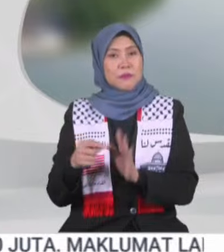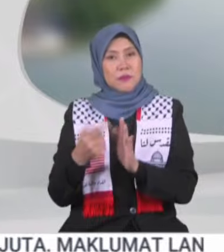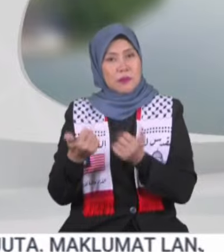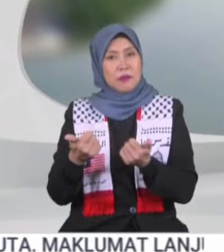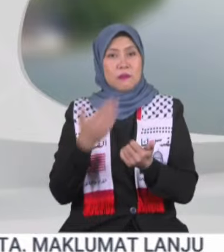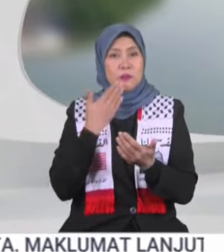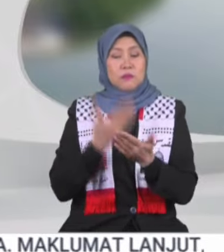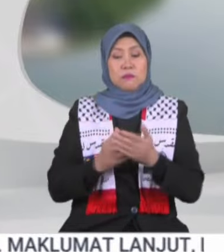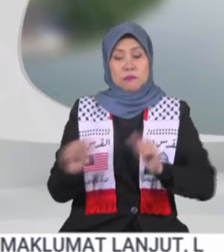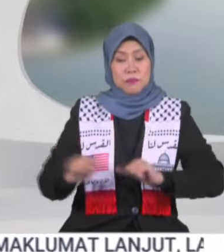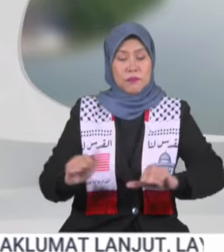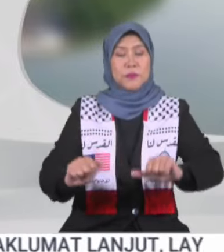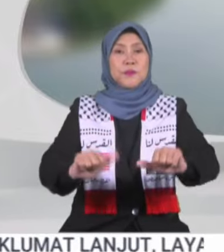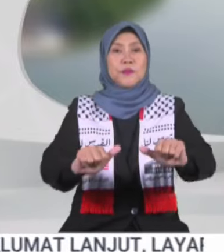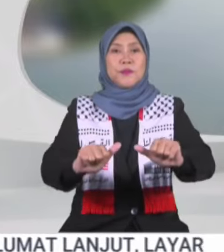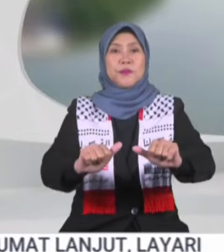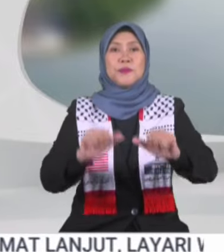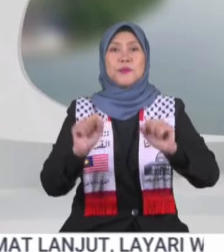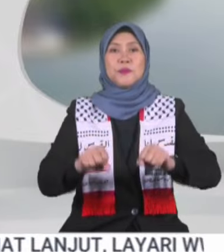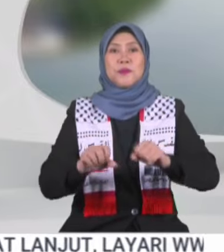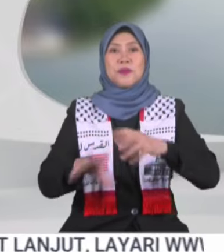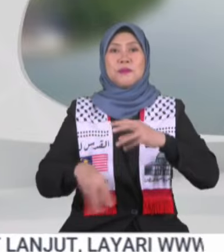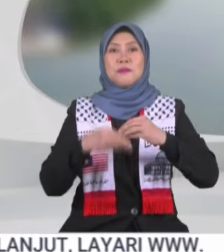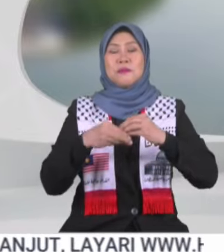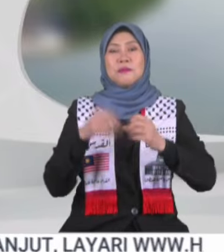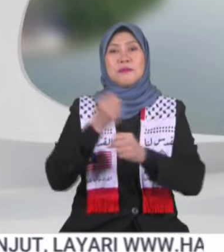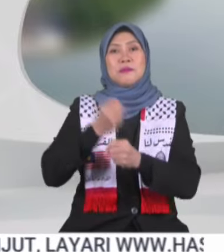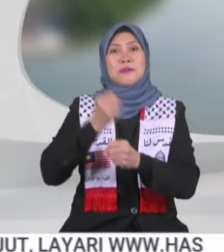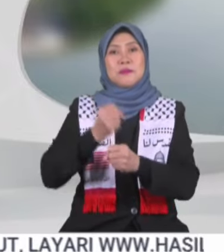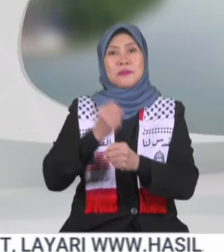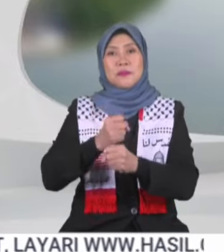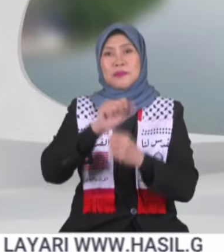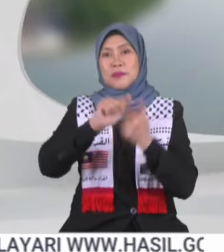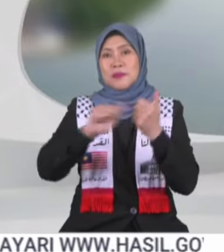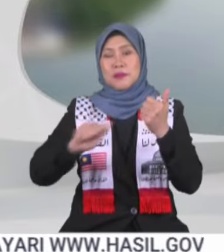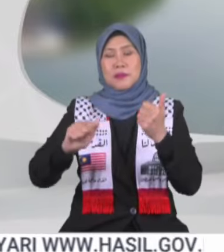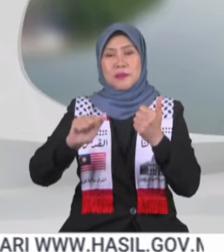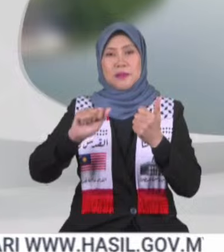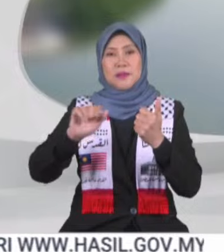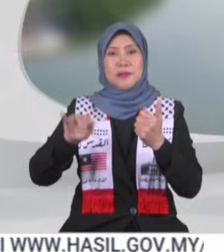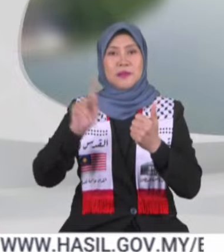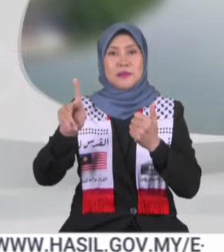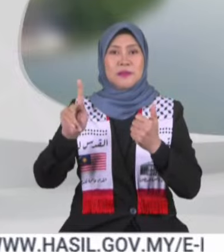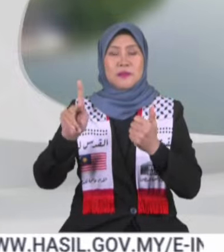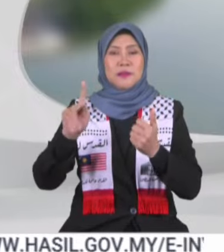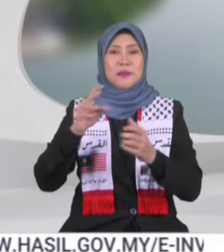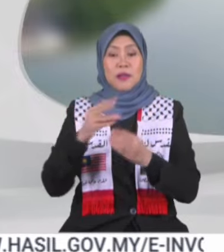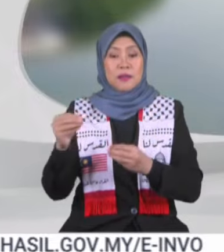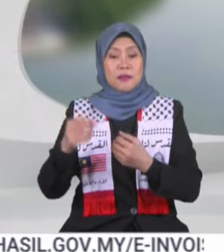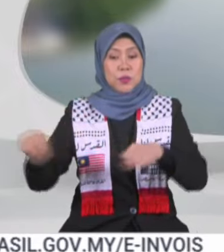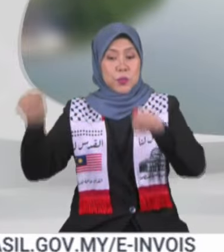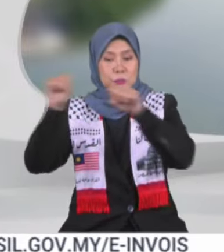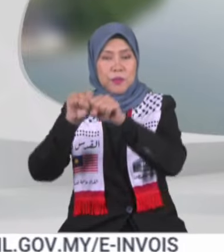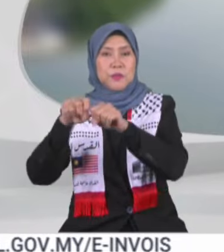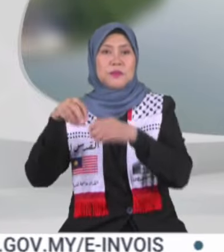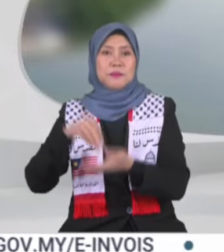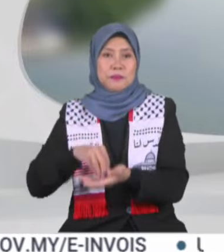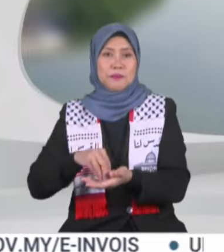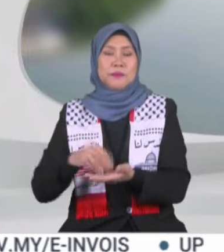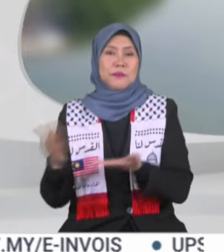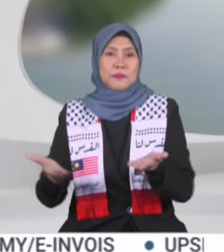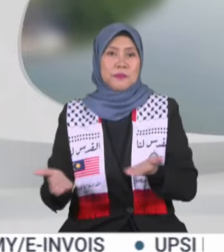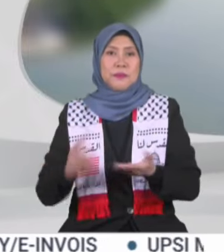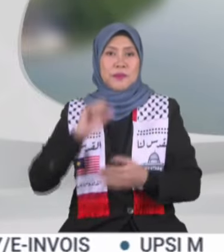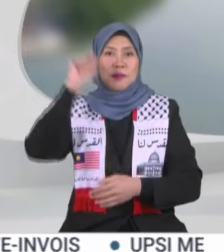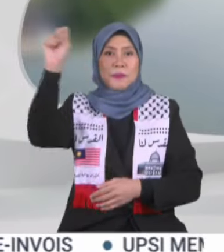antara langkah proaktif bagi menampung penugasan jawatankuasa masjid dan Surau di negeri ini exco agama dan